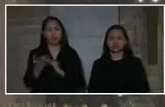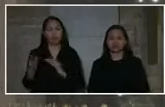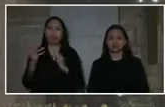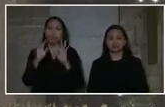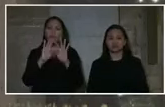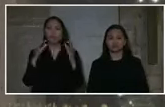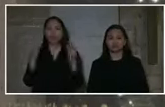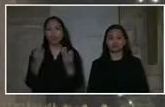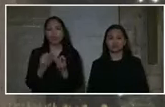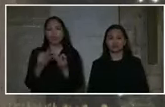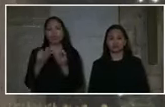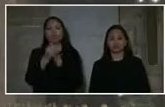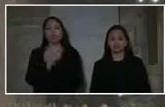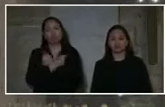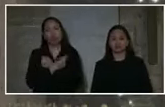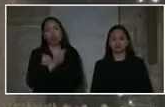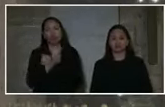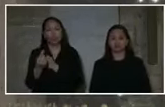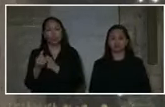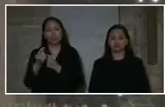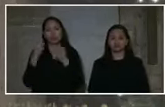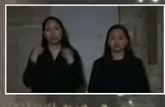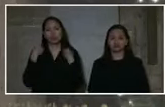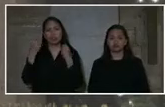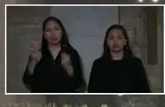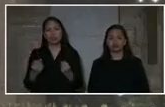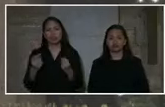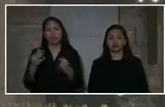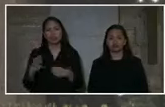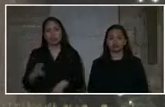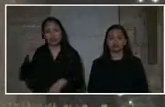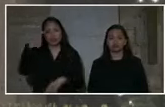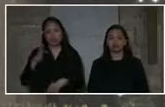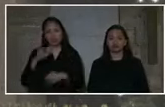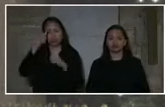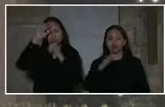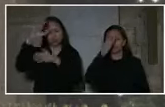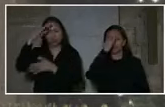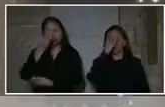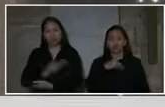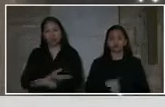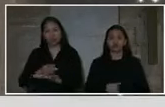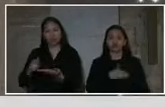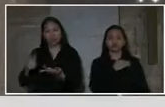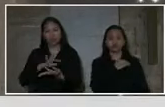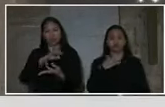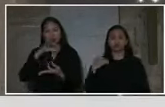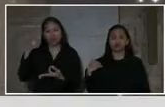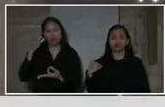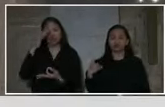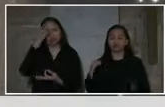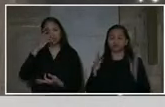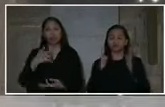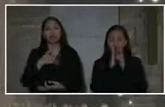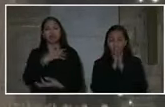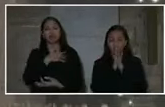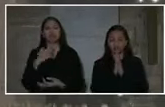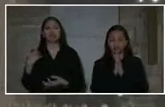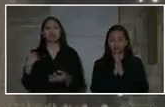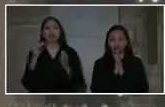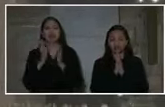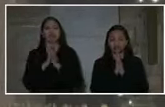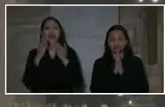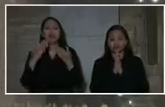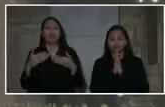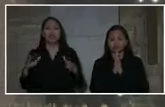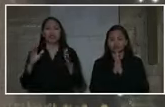sa buhay ng makapangyarihan Diyos, Ama, Anak, at Espiritu Santo. Amen. Tapos na